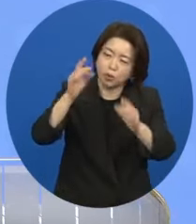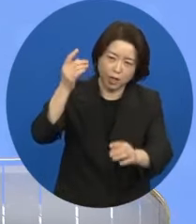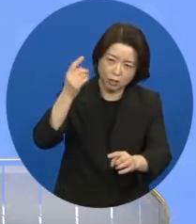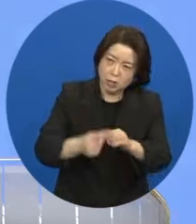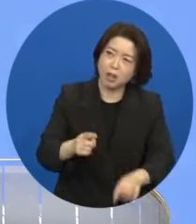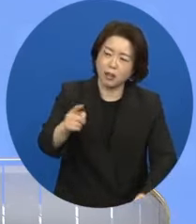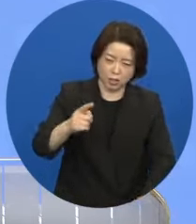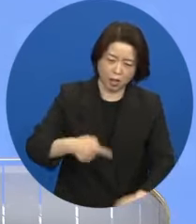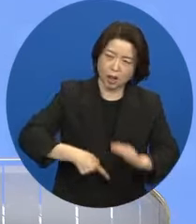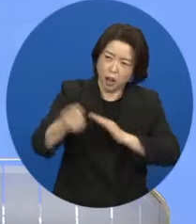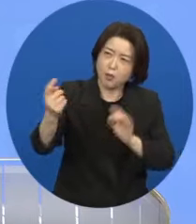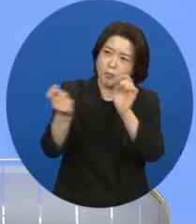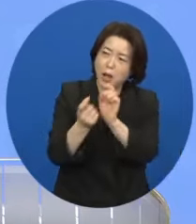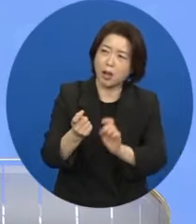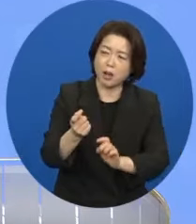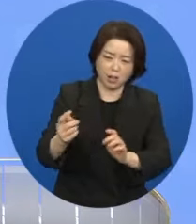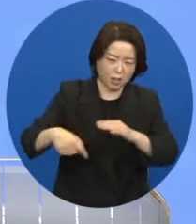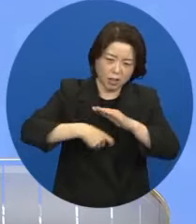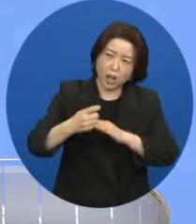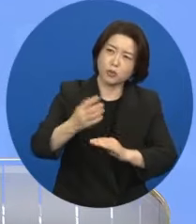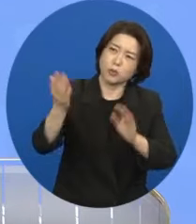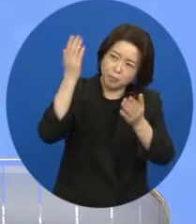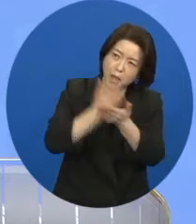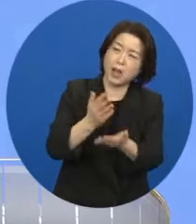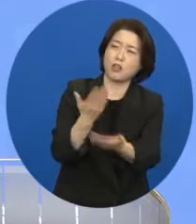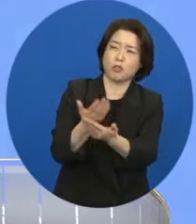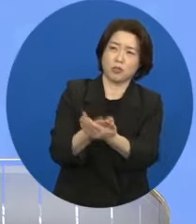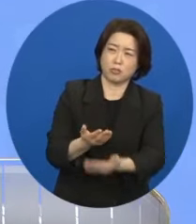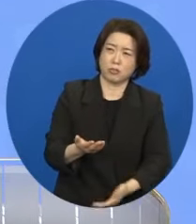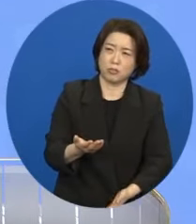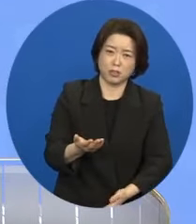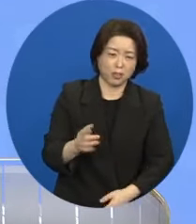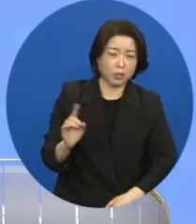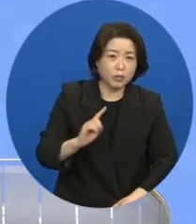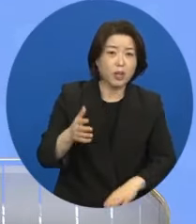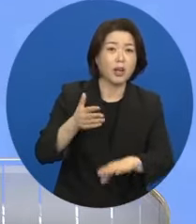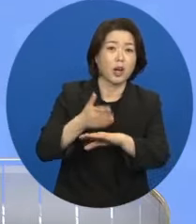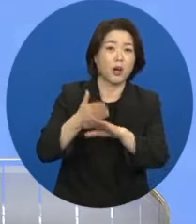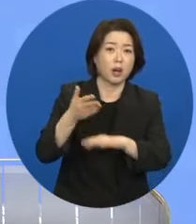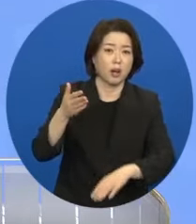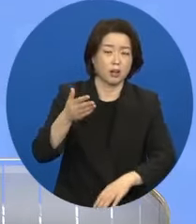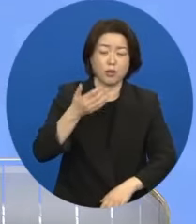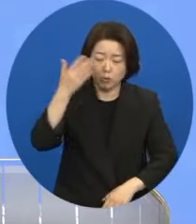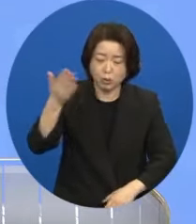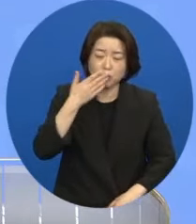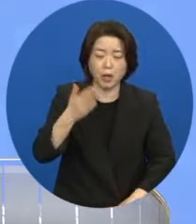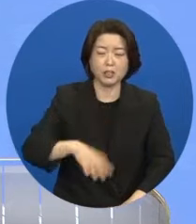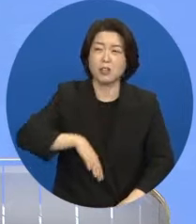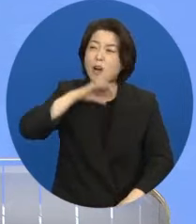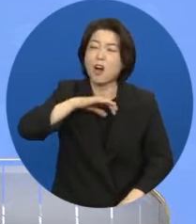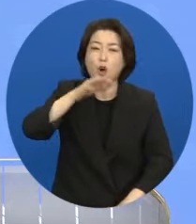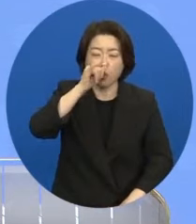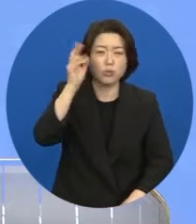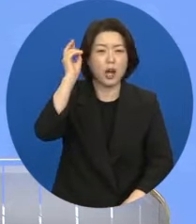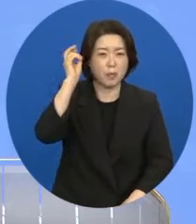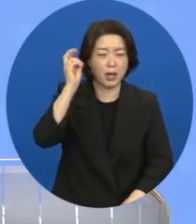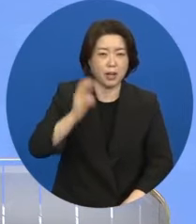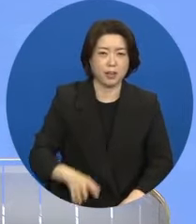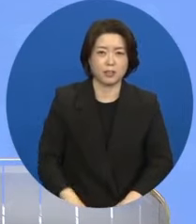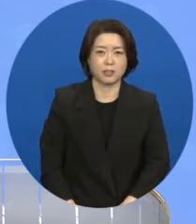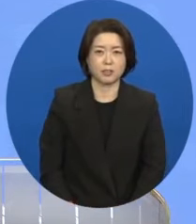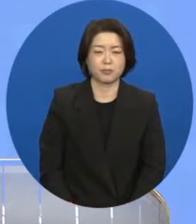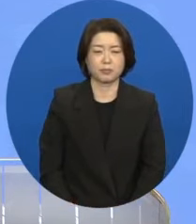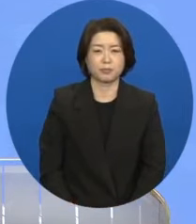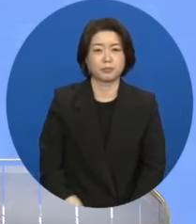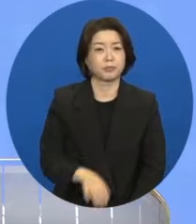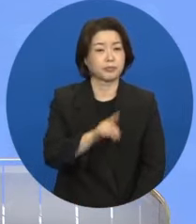만나게 해주셔야 감사한 것이지 강도 만나면 어떡합니까라고 보통 반응할 거 아닙니까 근데 이분이이